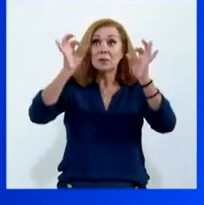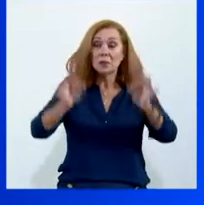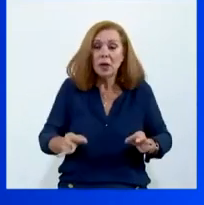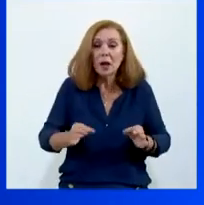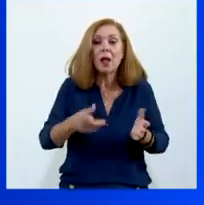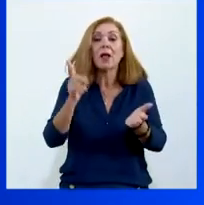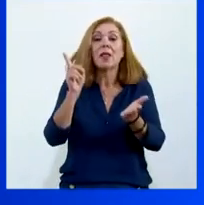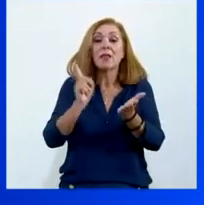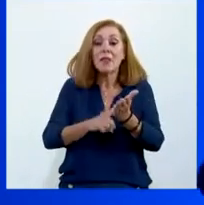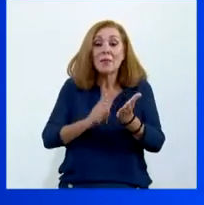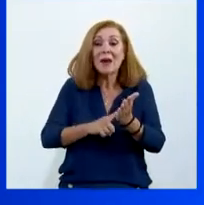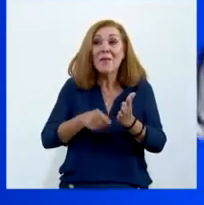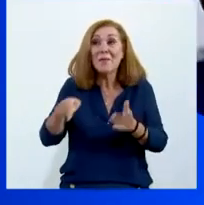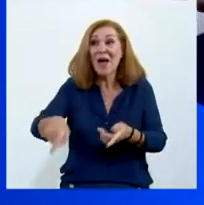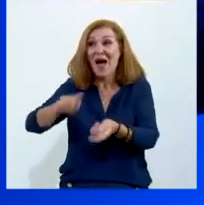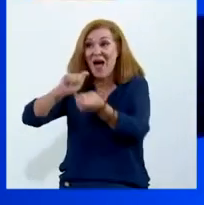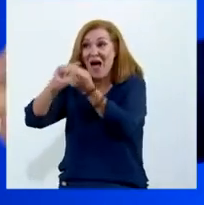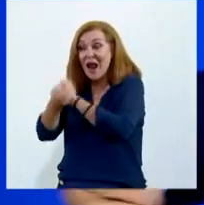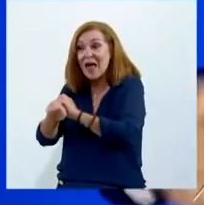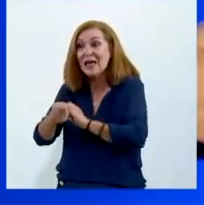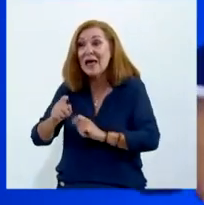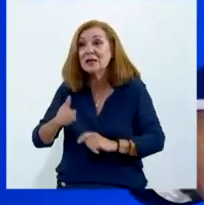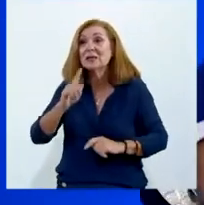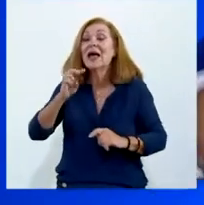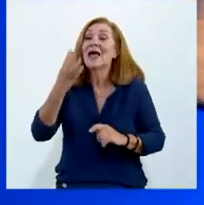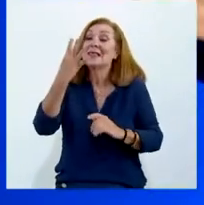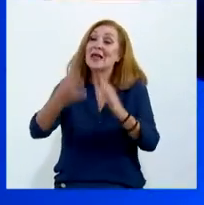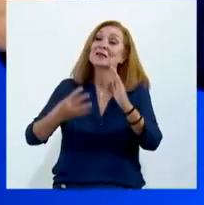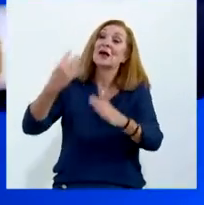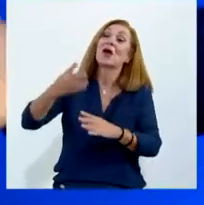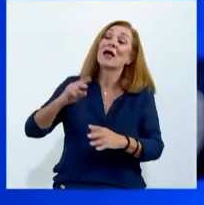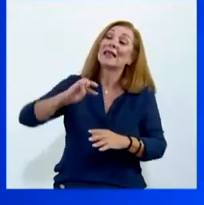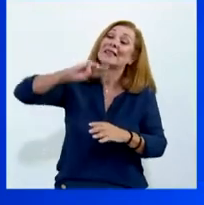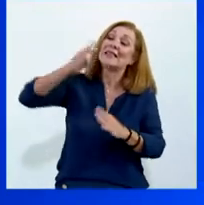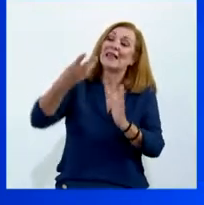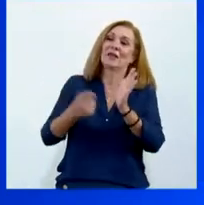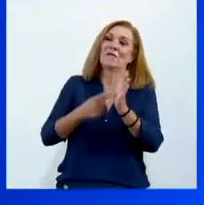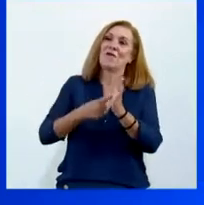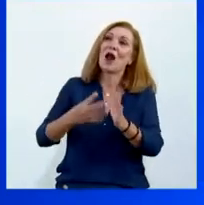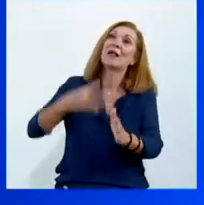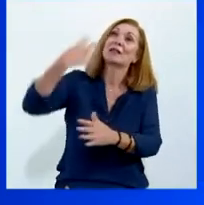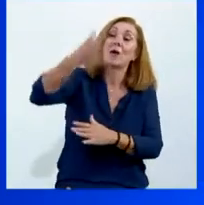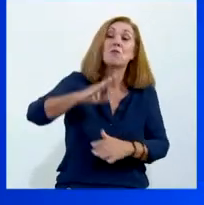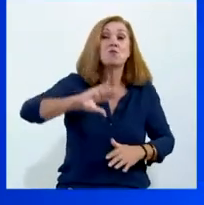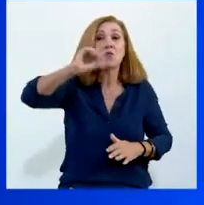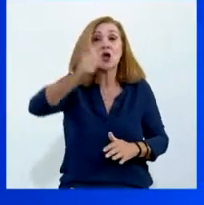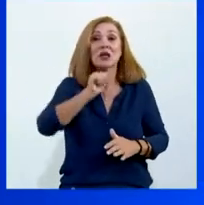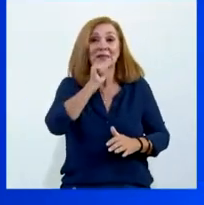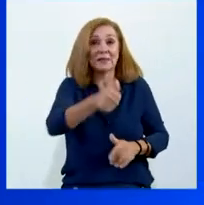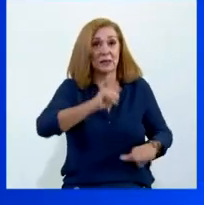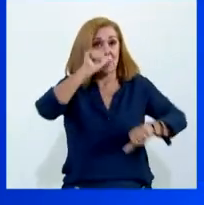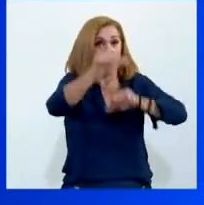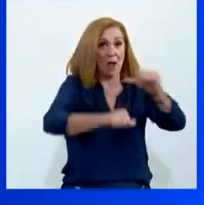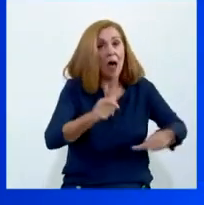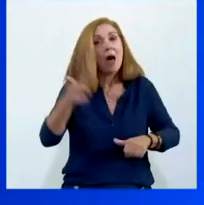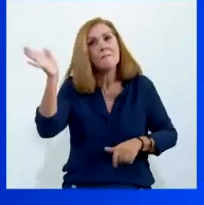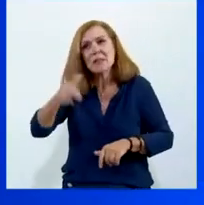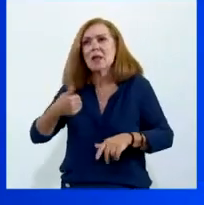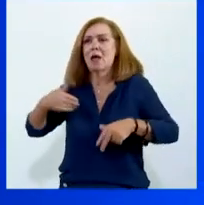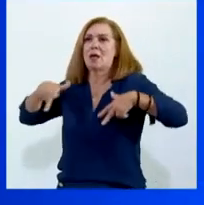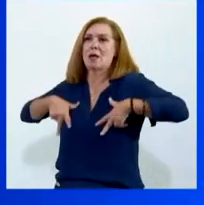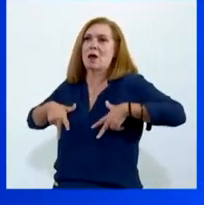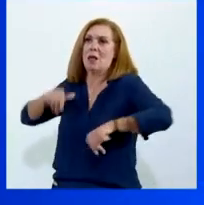μεγάλες αλλαγές του κράτους για την τρίτη τετραετία, αφότου έχει ολοκληρωθεί η συνταγματική αναθεώρηση και εφόσον μπορέσουμε να πετύχουμε